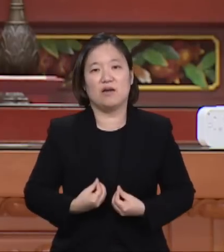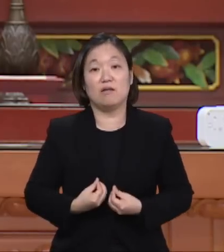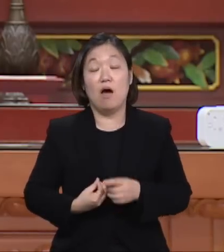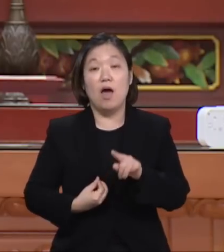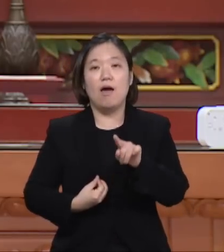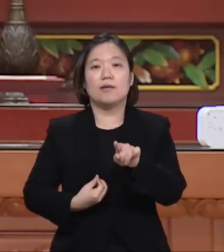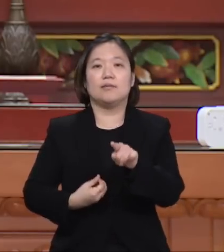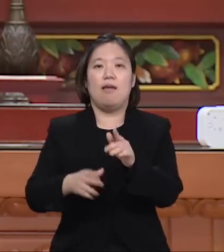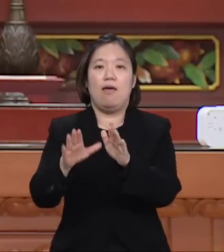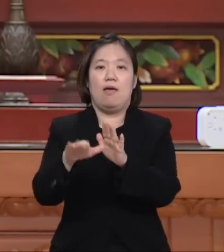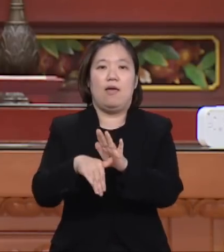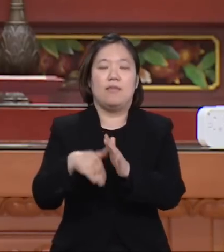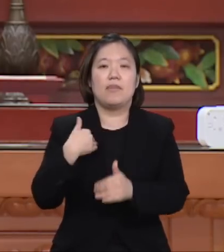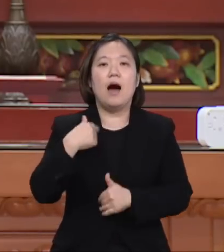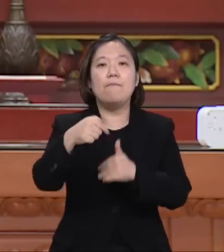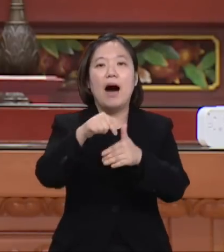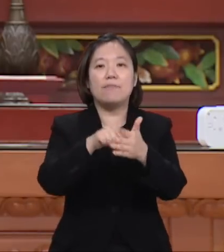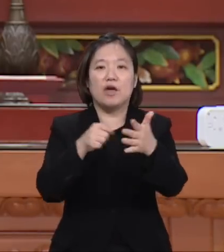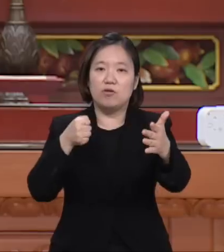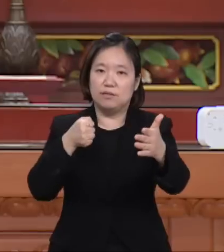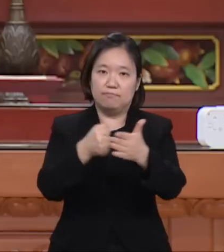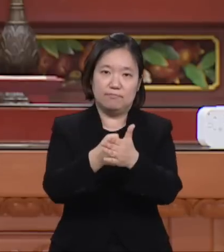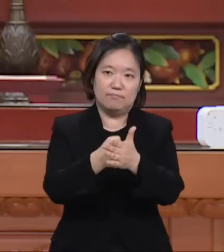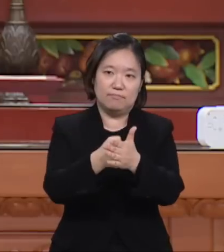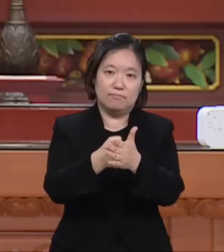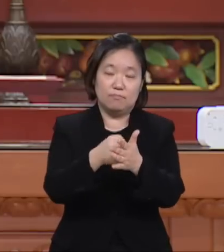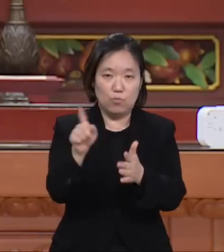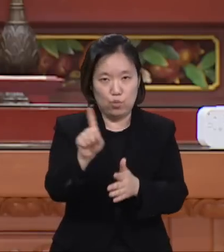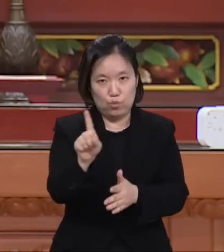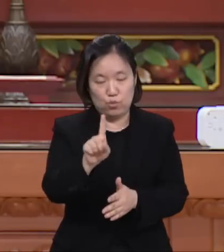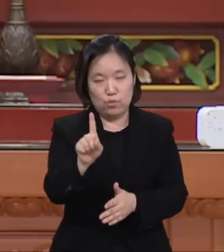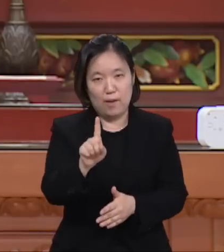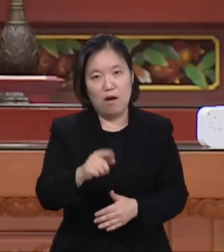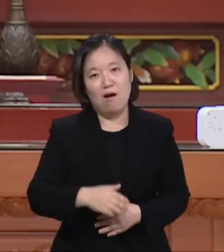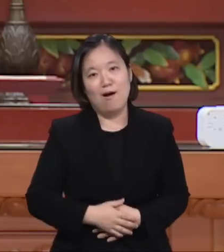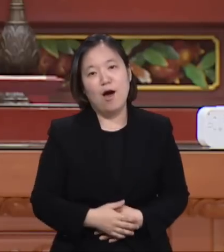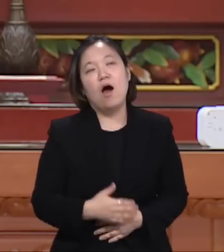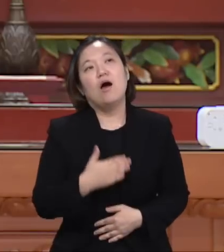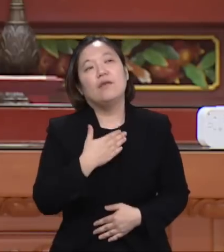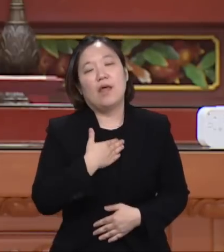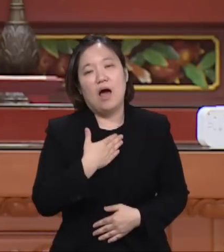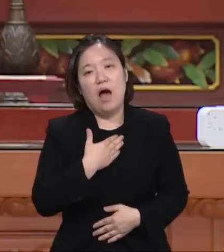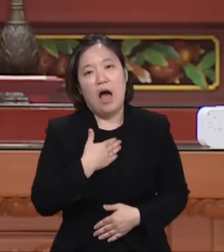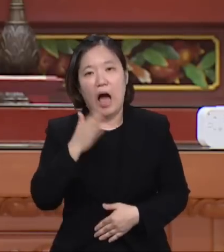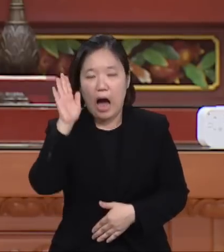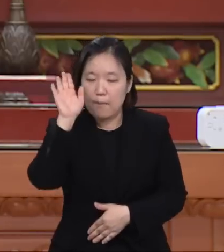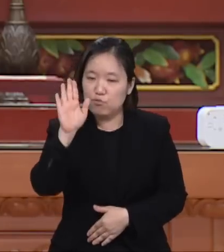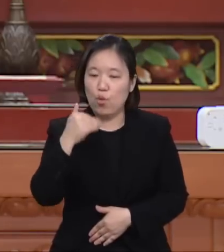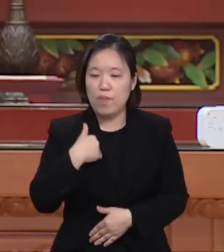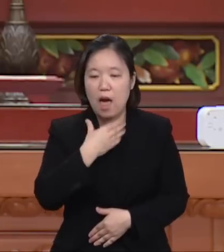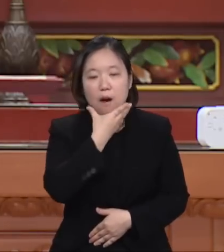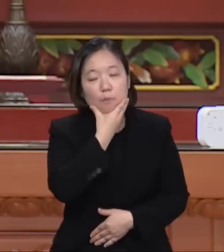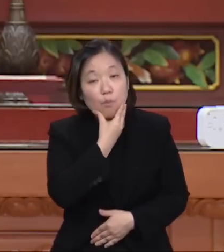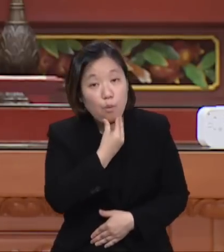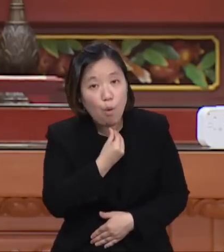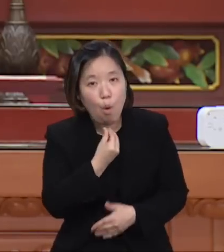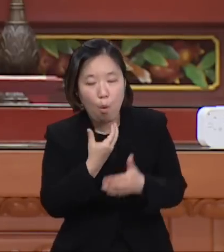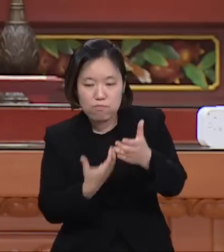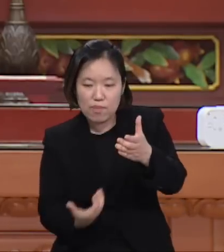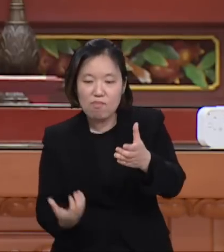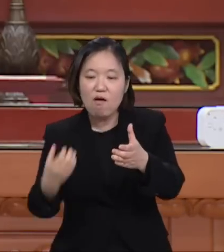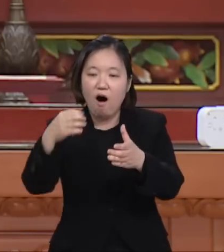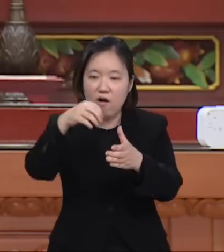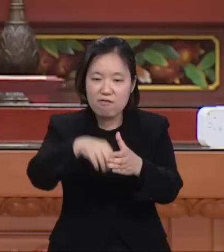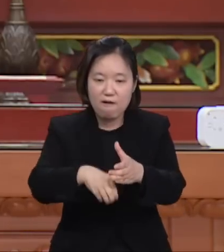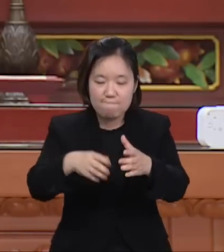마음속에 다음과 같이 맹세했대요 나는 내 복의 자루를 크게 크게